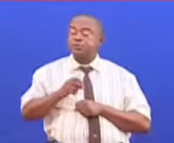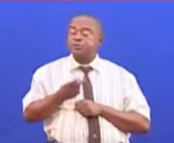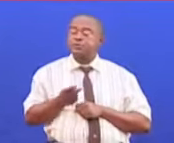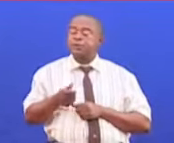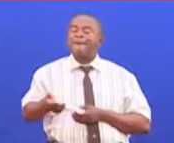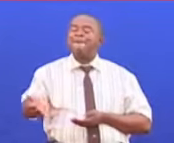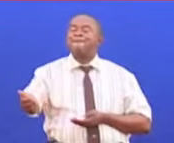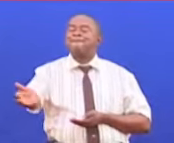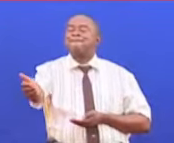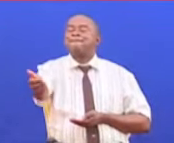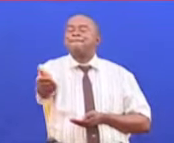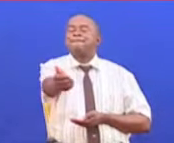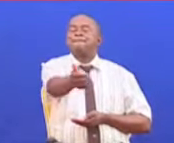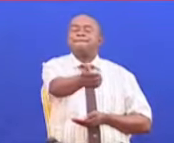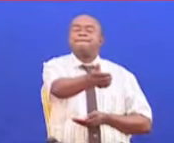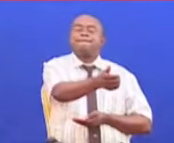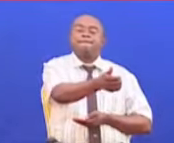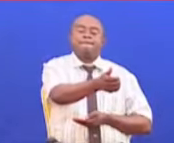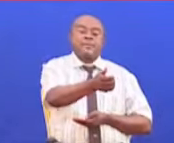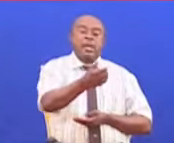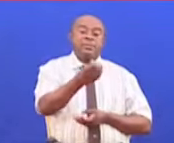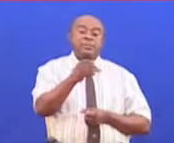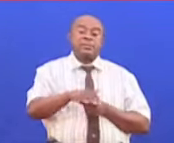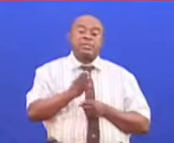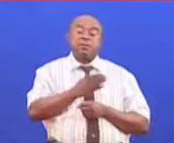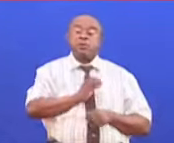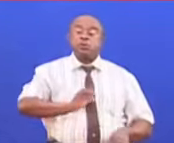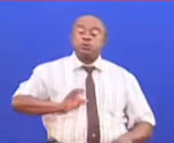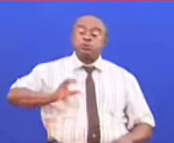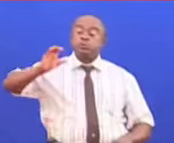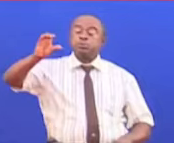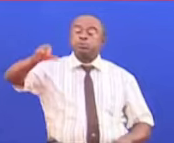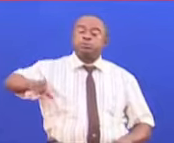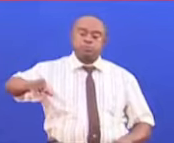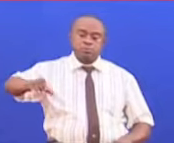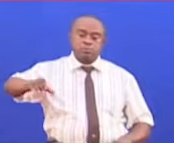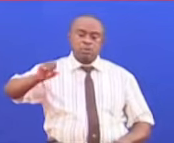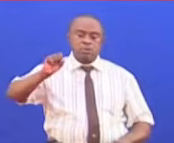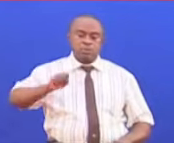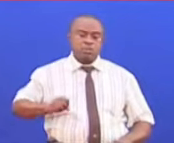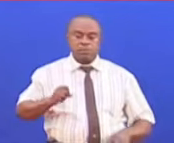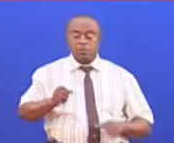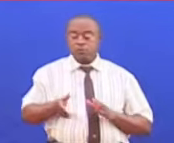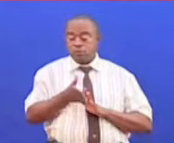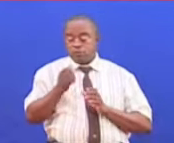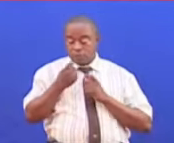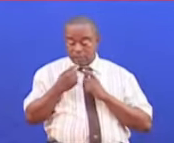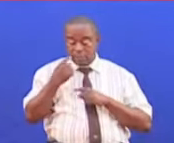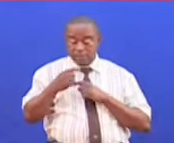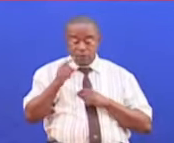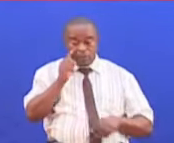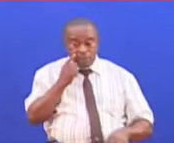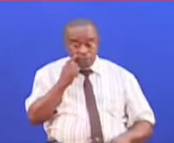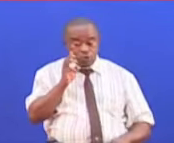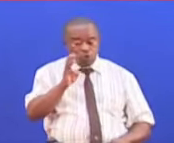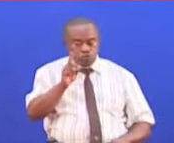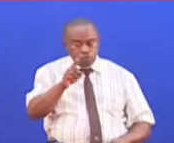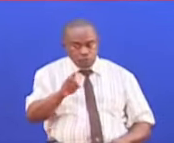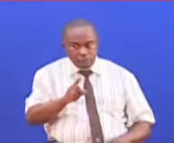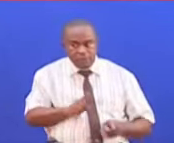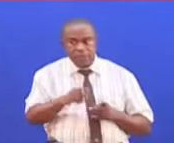mab bilion Ya feda kwa kukur puka tuan na pilot tu angalia tutak wapi tutaj ifun wapi